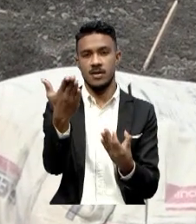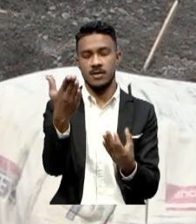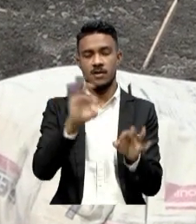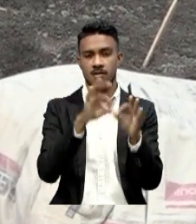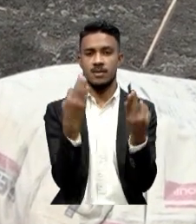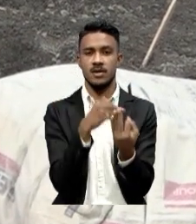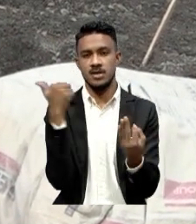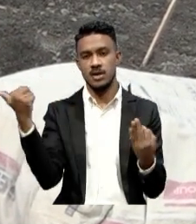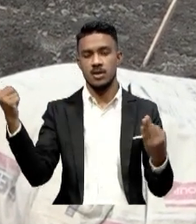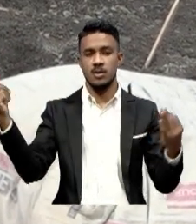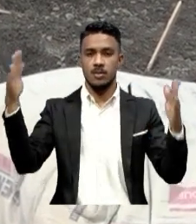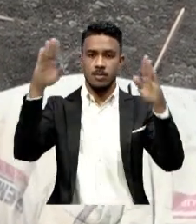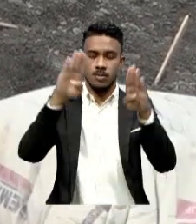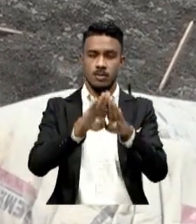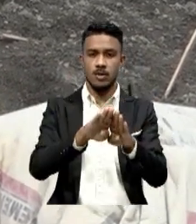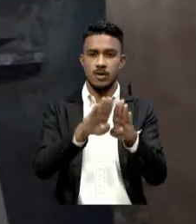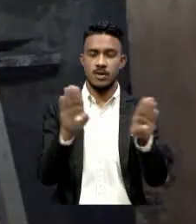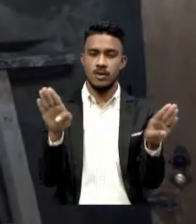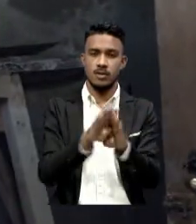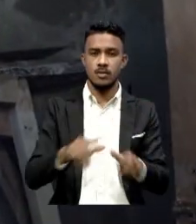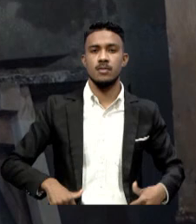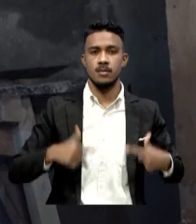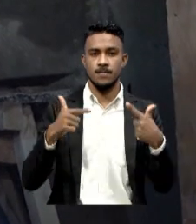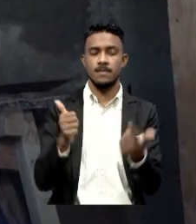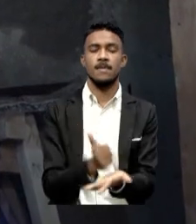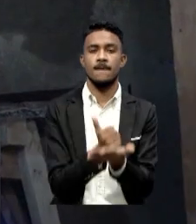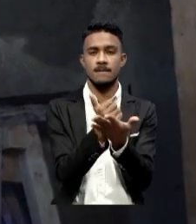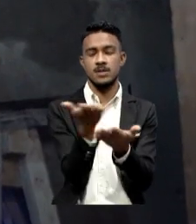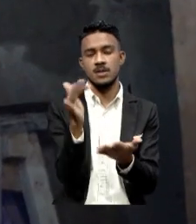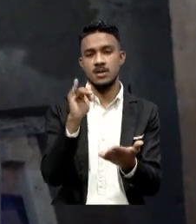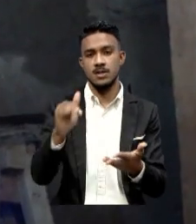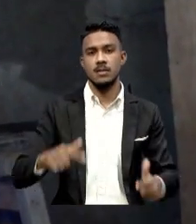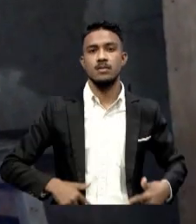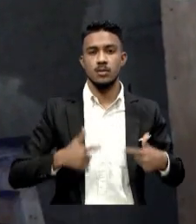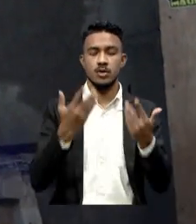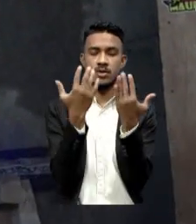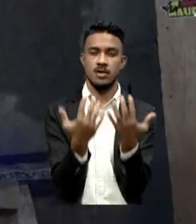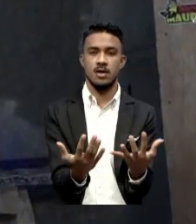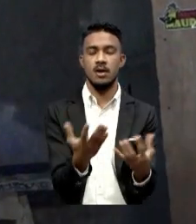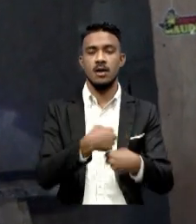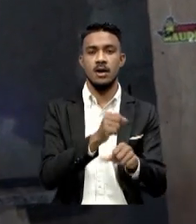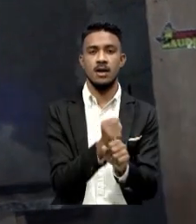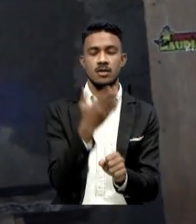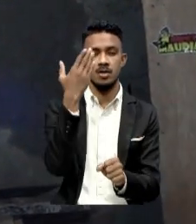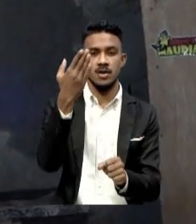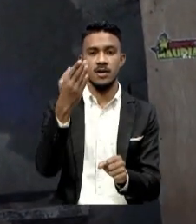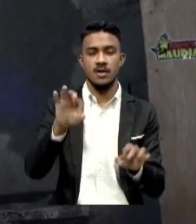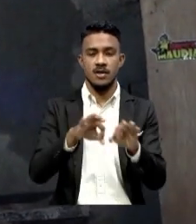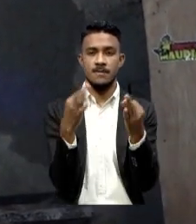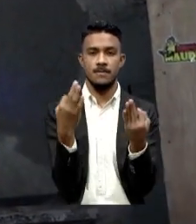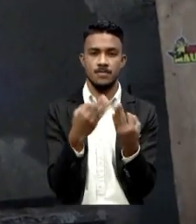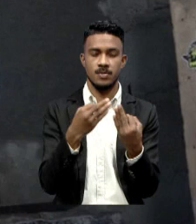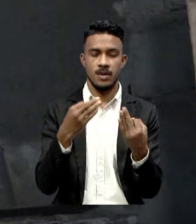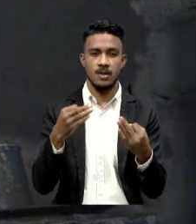Sira presiza liman kmaan selu, hodi hak maan sira nia naha moris. Besira halau ia sira nia peregrinasaun moris